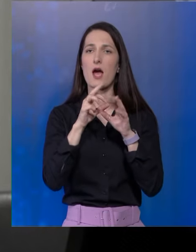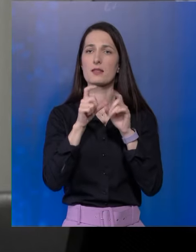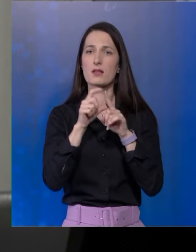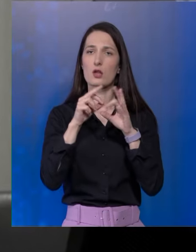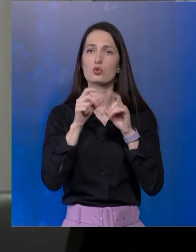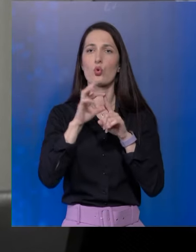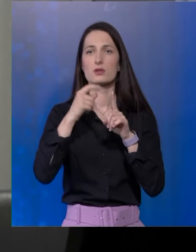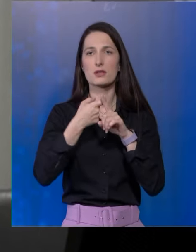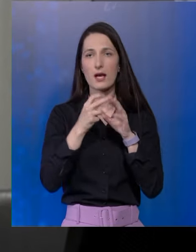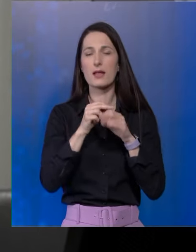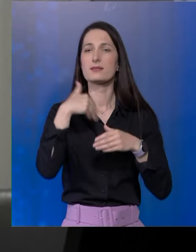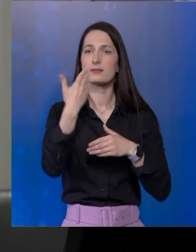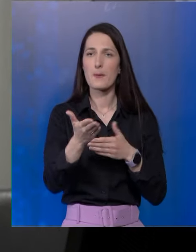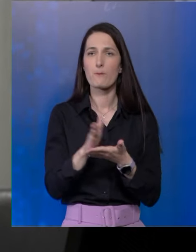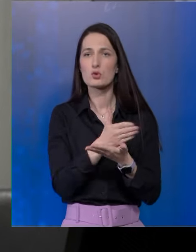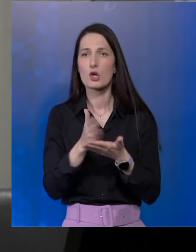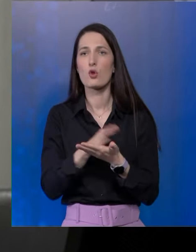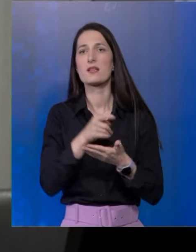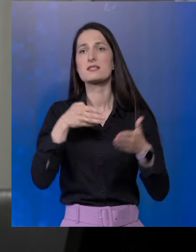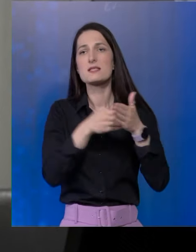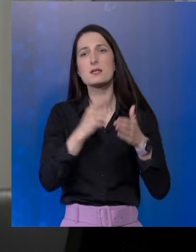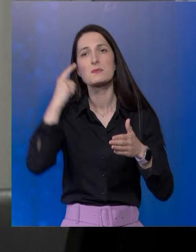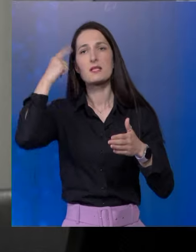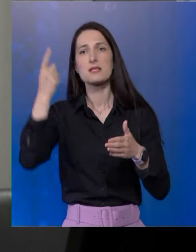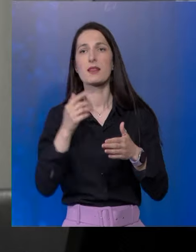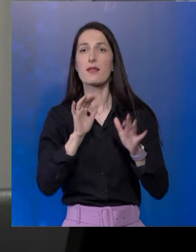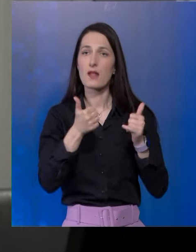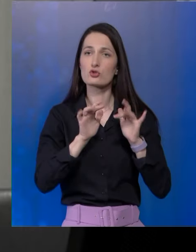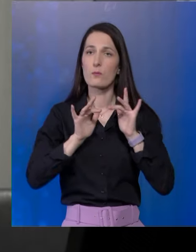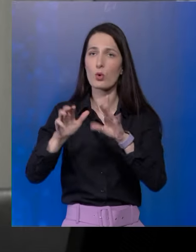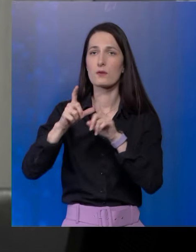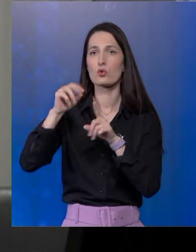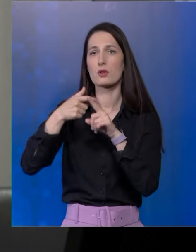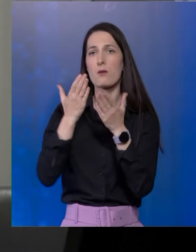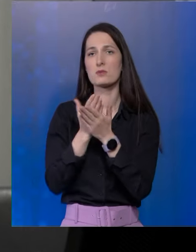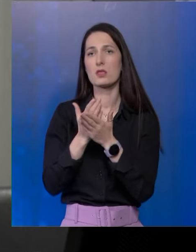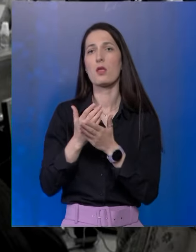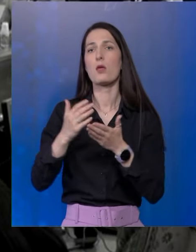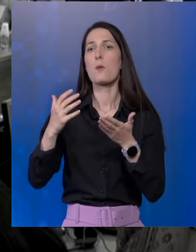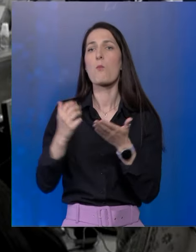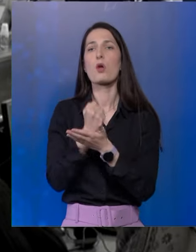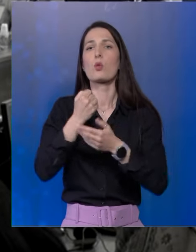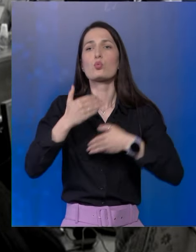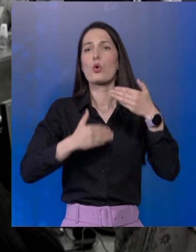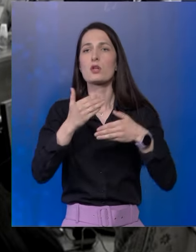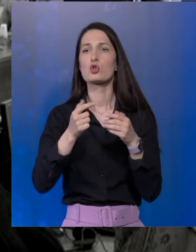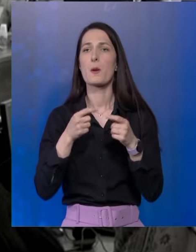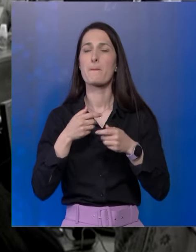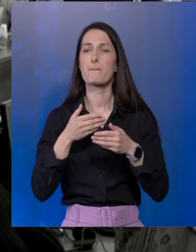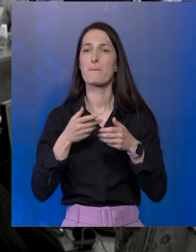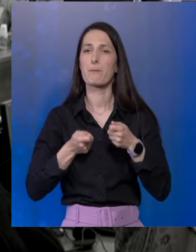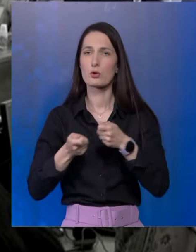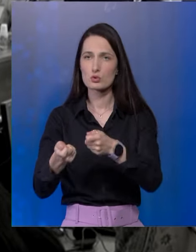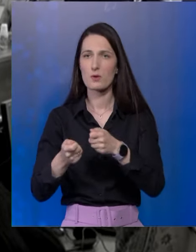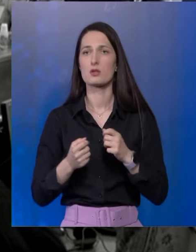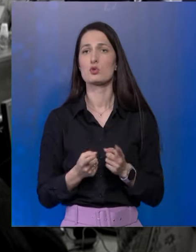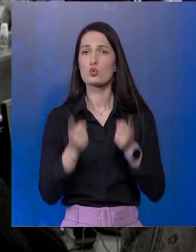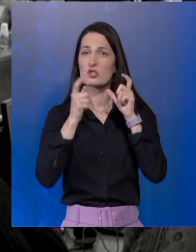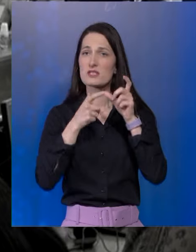te posredovanje s ciljem saznanja da li će protiv Dodika biti pokrenut određeni postupak. Suđenje Salihoviću nikada nije